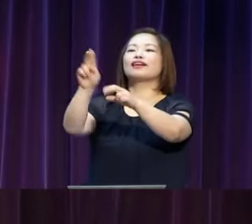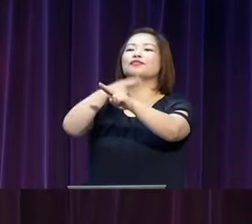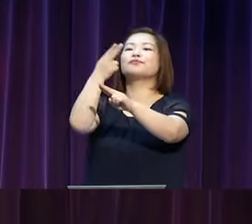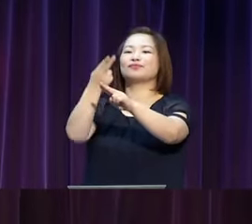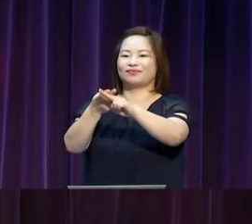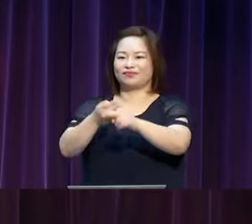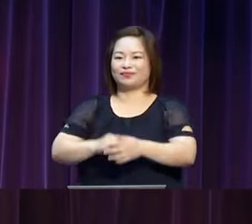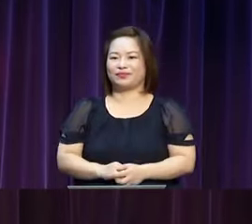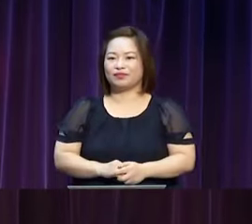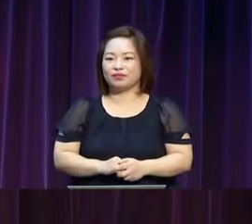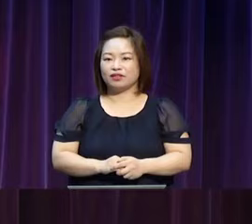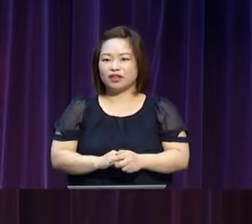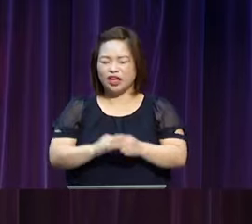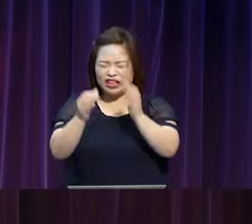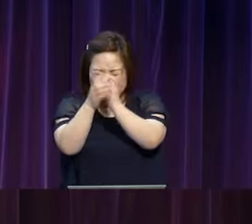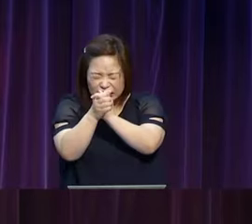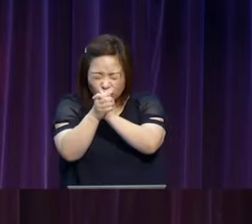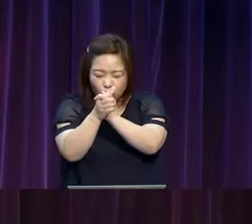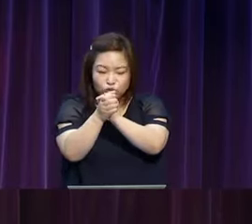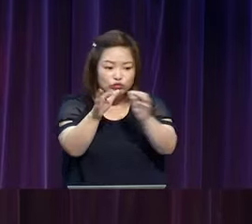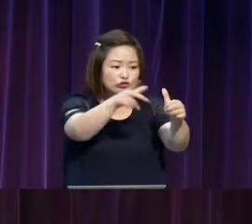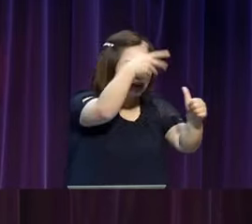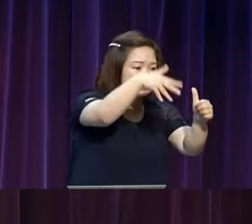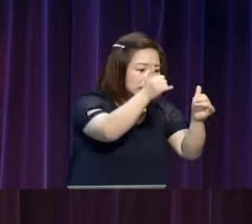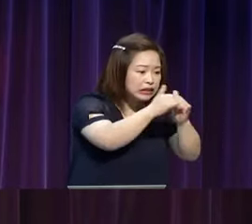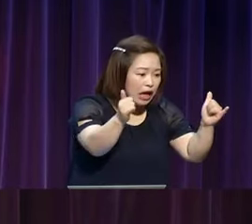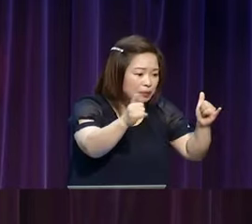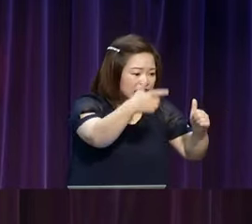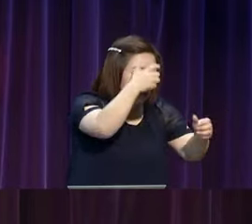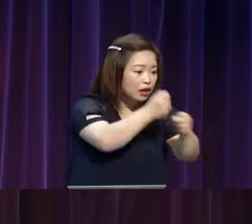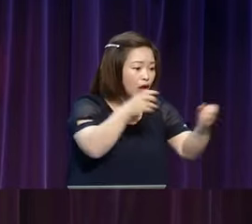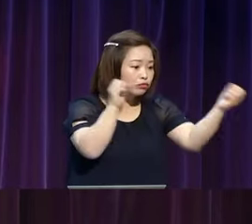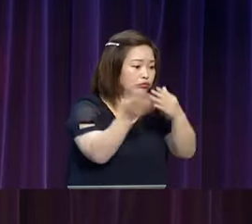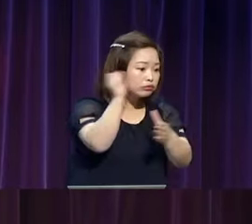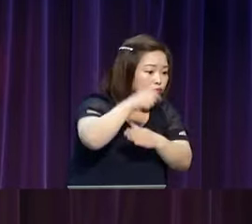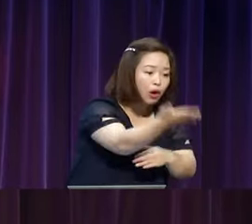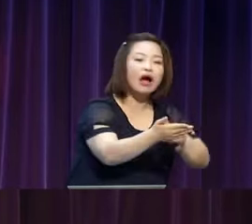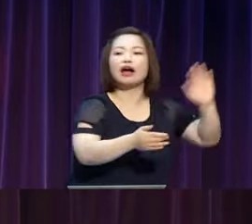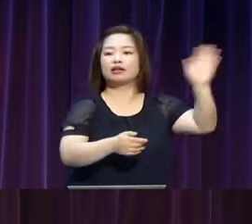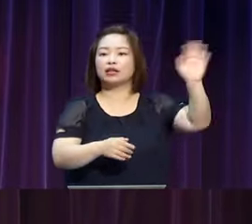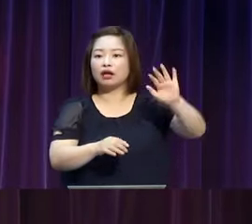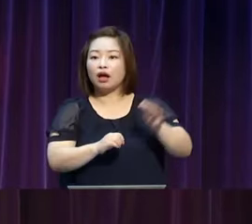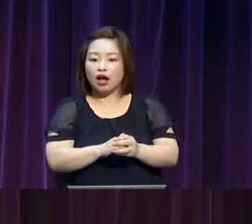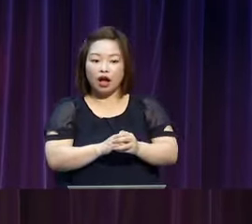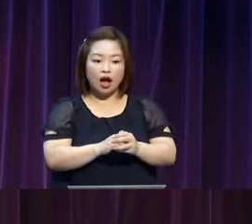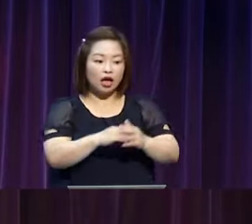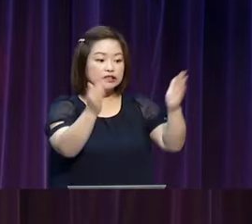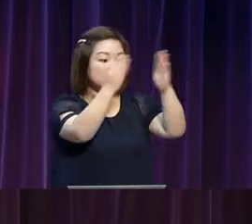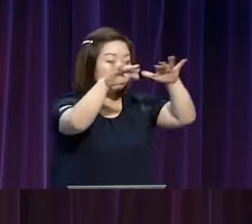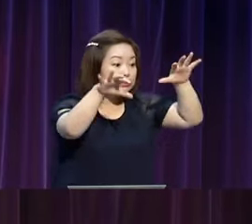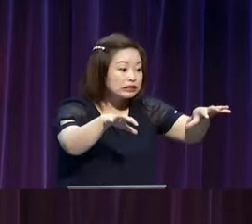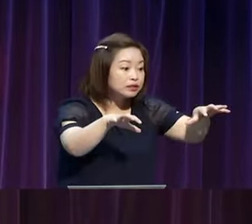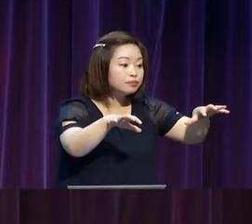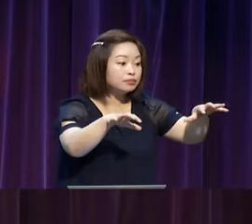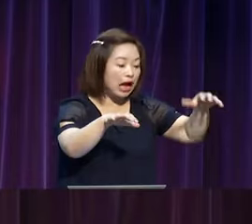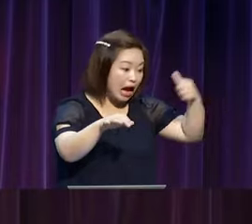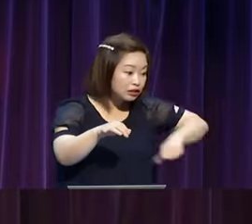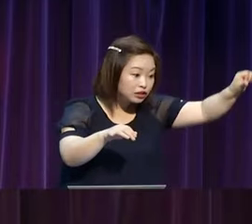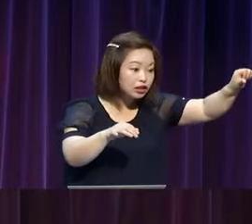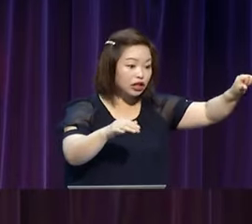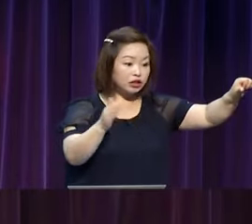기도는요, 아무나 한다고 하나님이 들어주는 게 아니에요. 남의 집 아이가 저한테 와가지고 아저씨 만